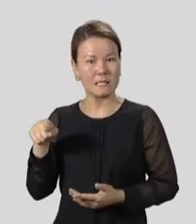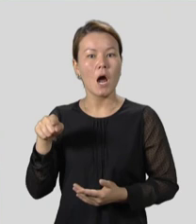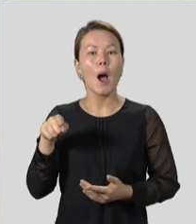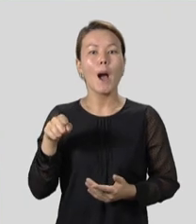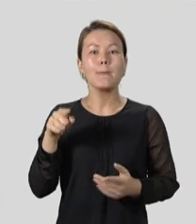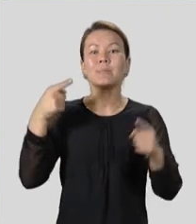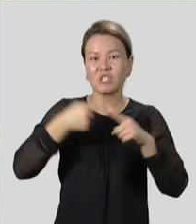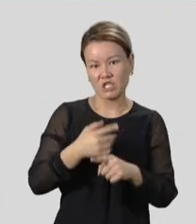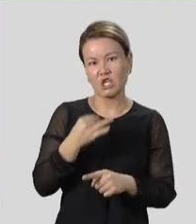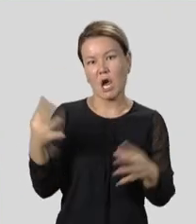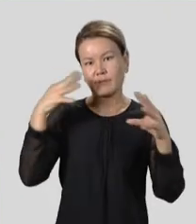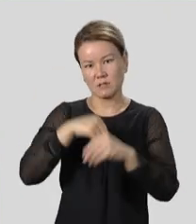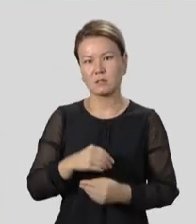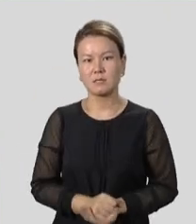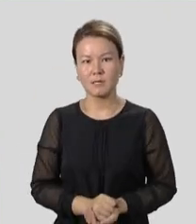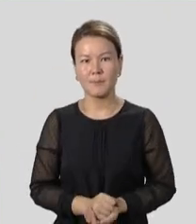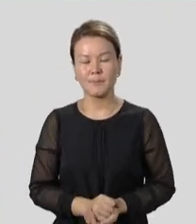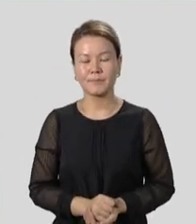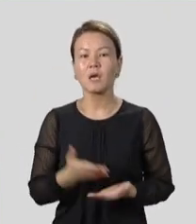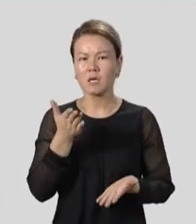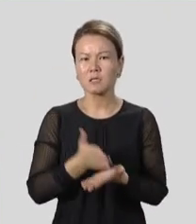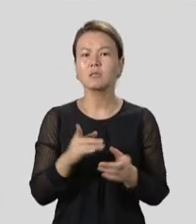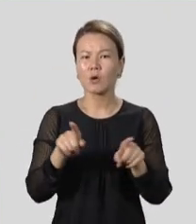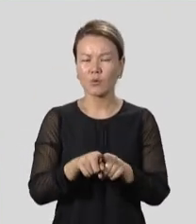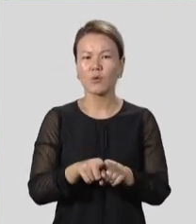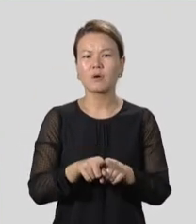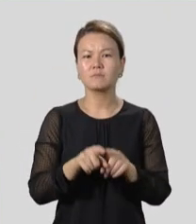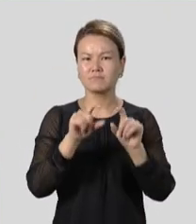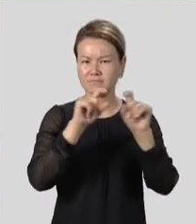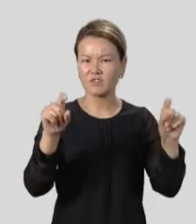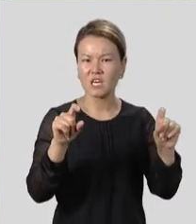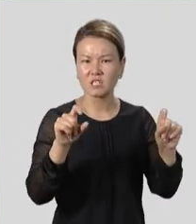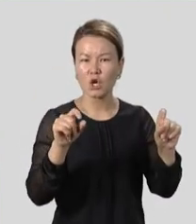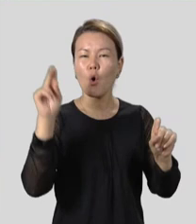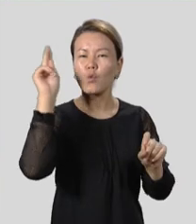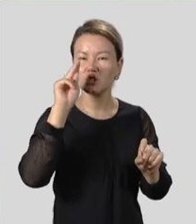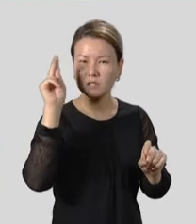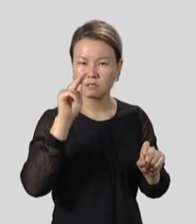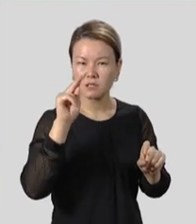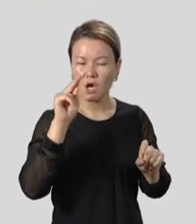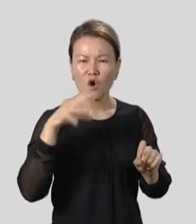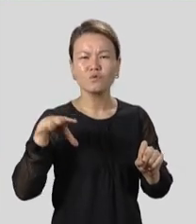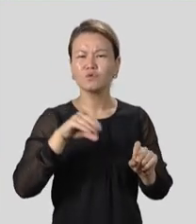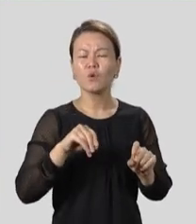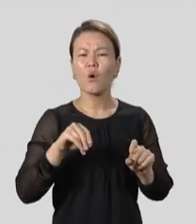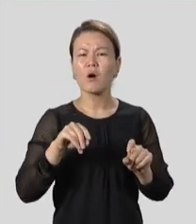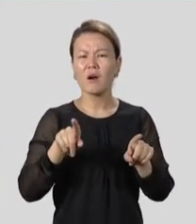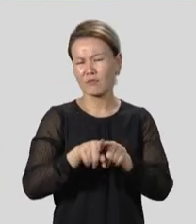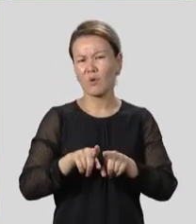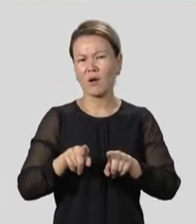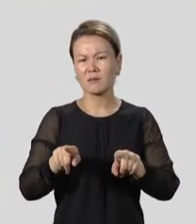и объединение. Есть такое изречение: учиться все равно, что грести